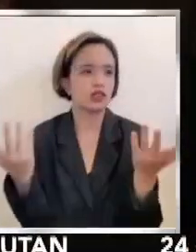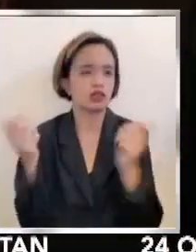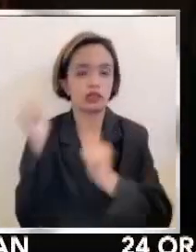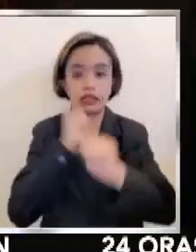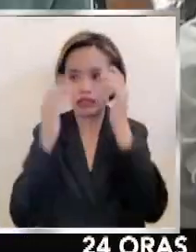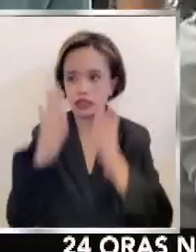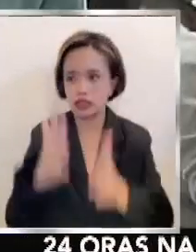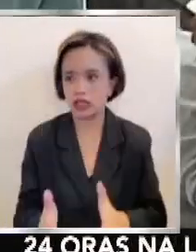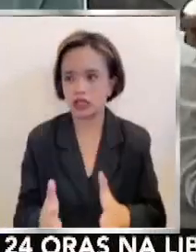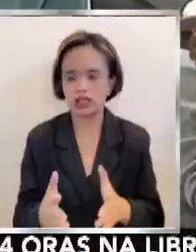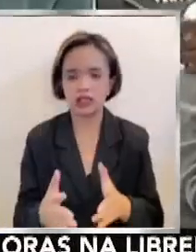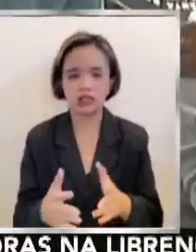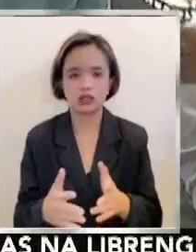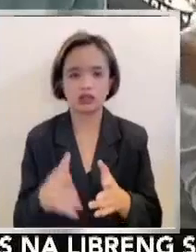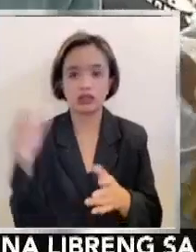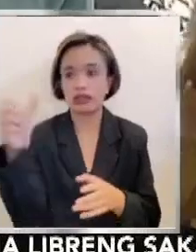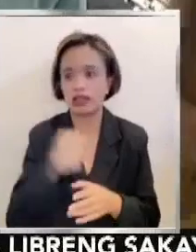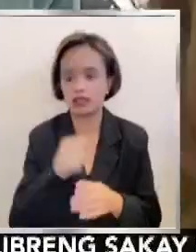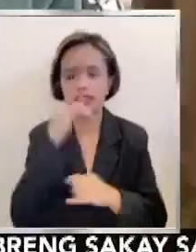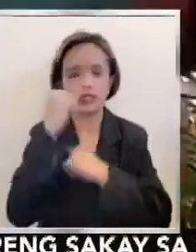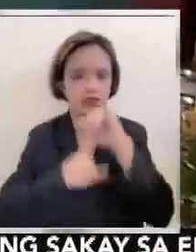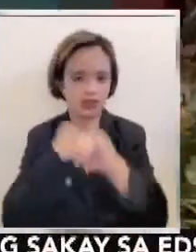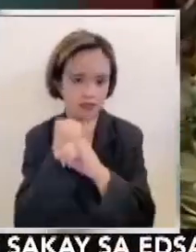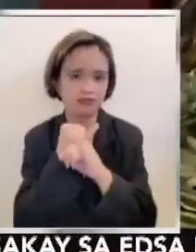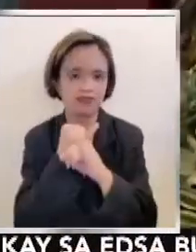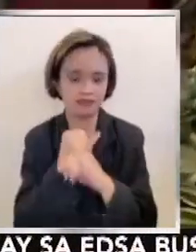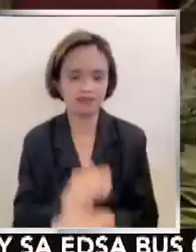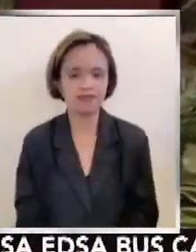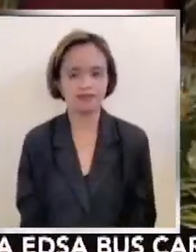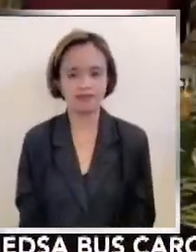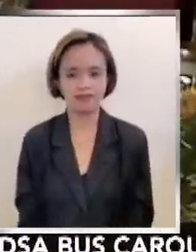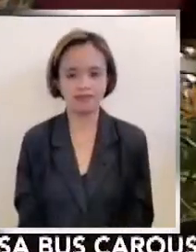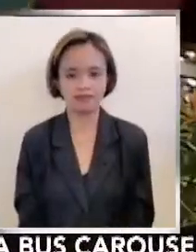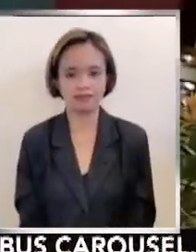the international stage. Nelson Canlas, updated sa Showbiz Happenings.